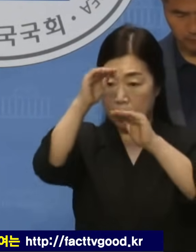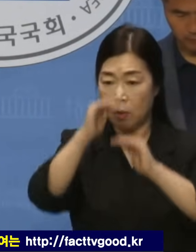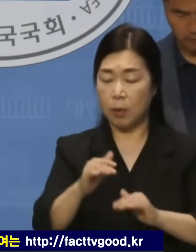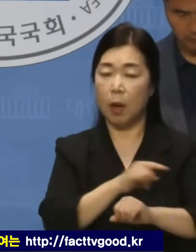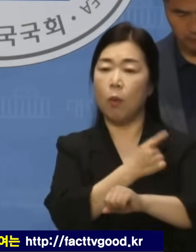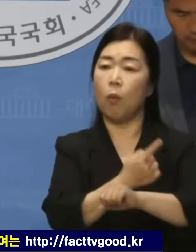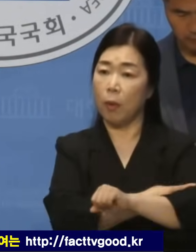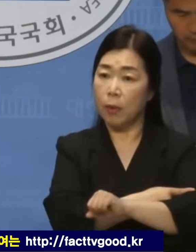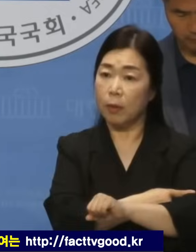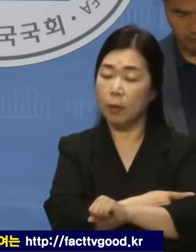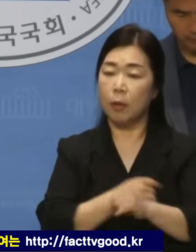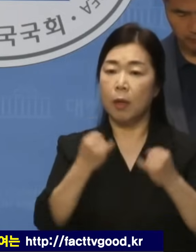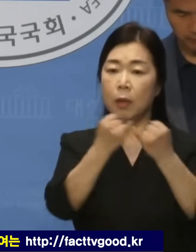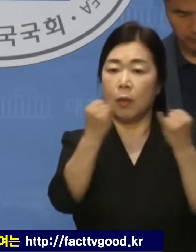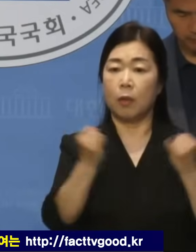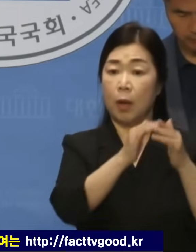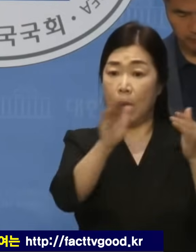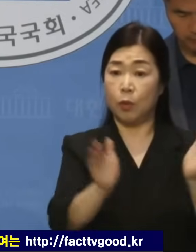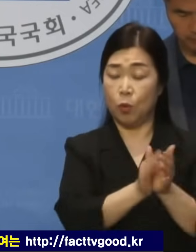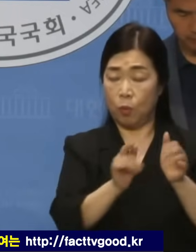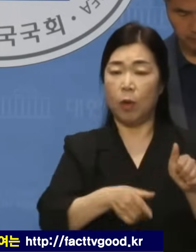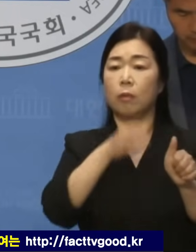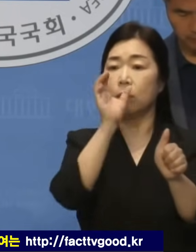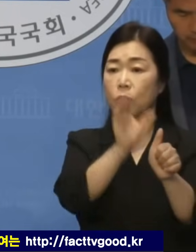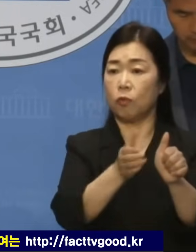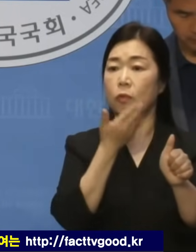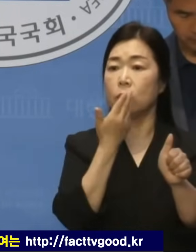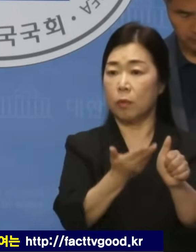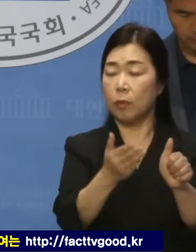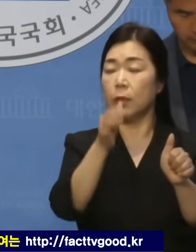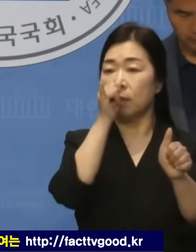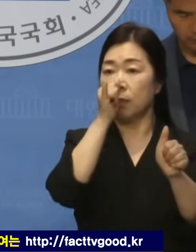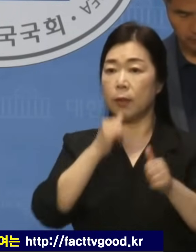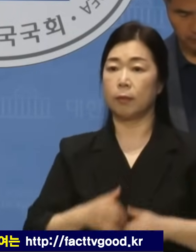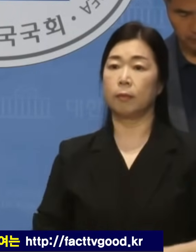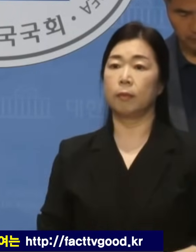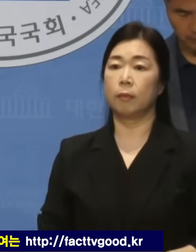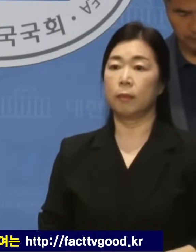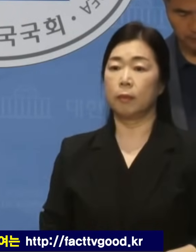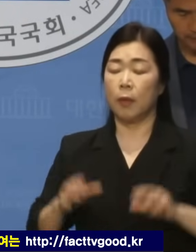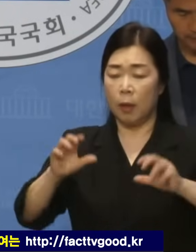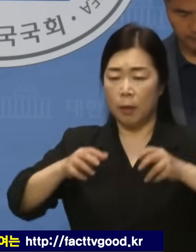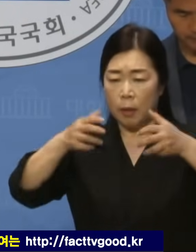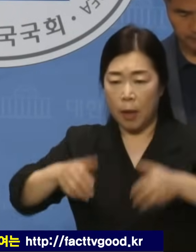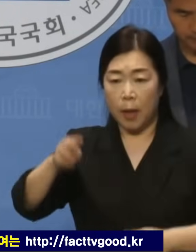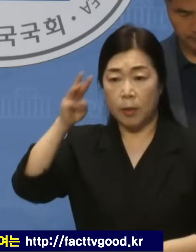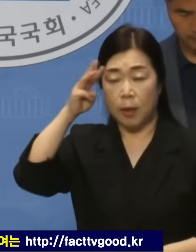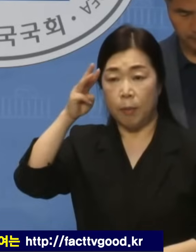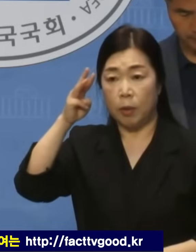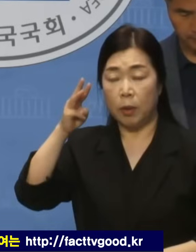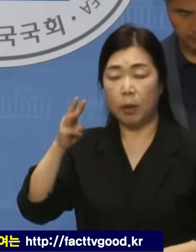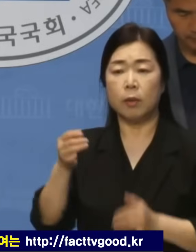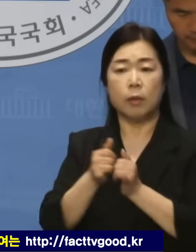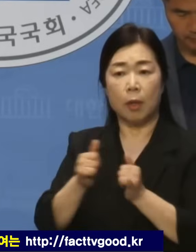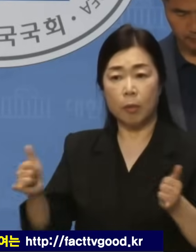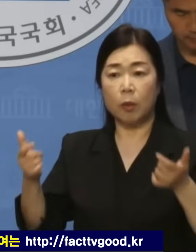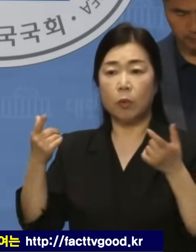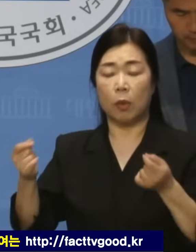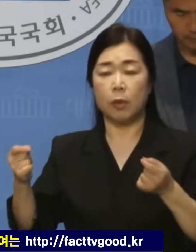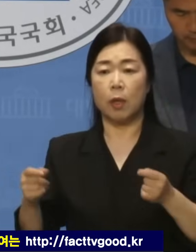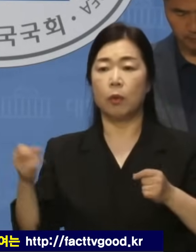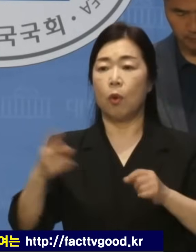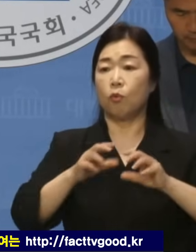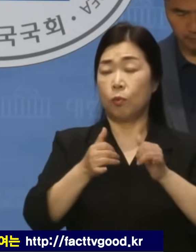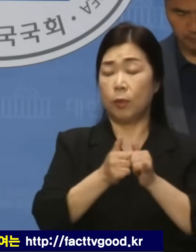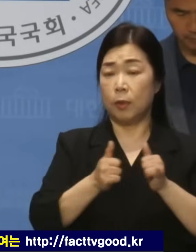권한을 여성가족부에 부여하고 있습니다. 전 세계 젠버리인들과